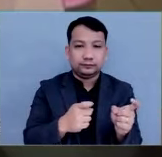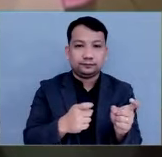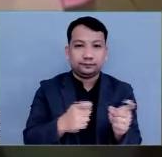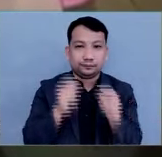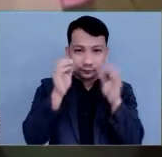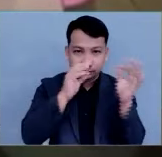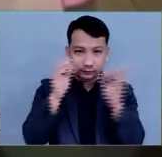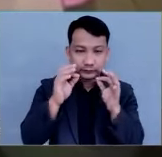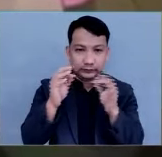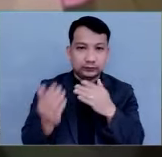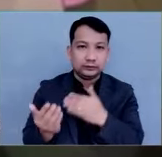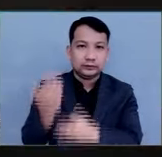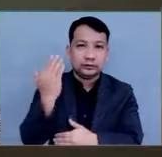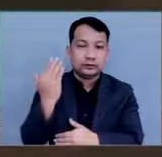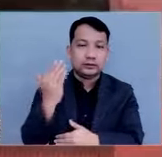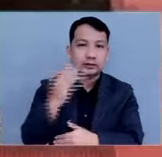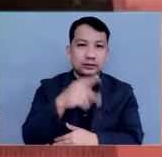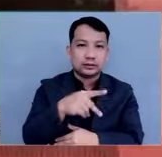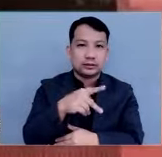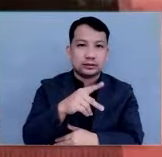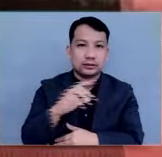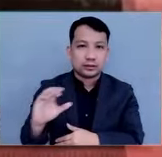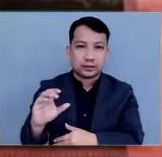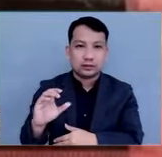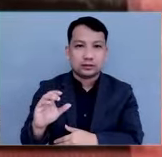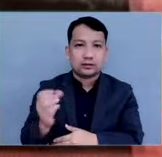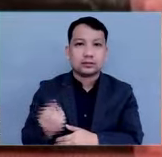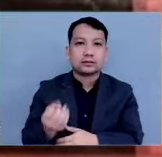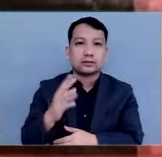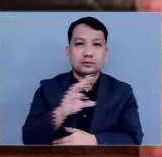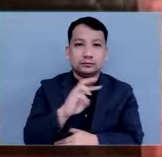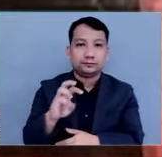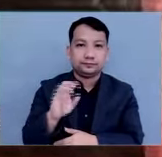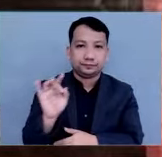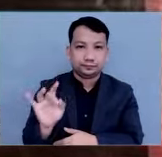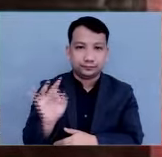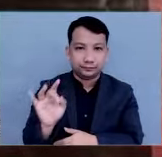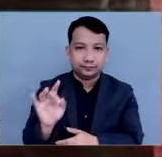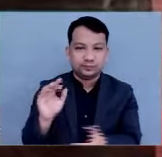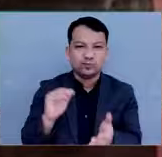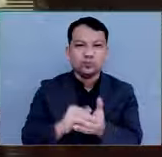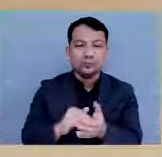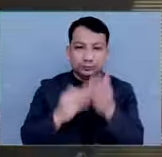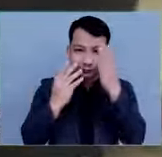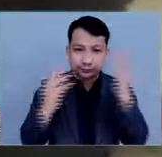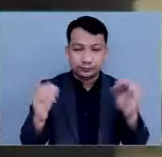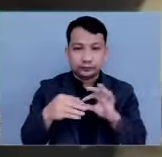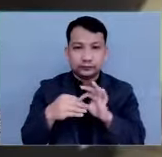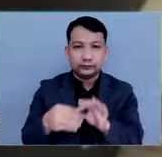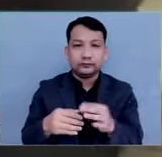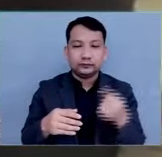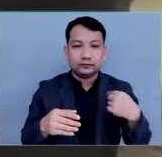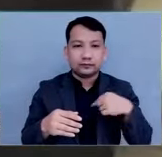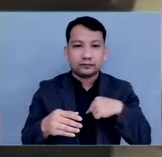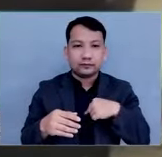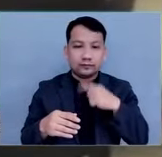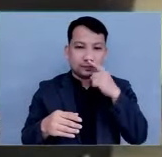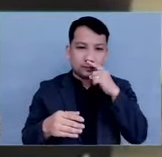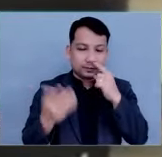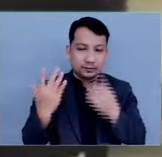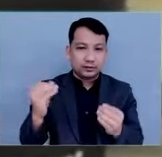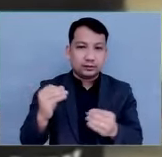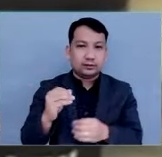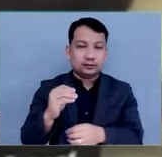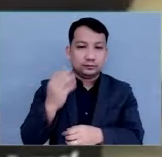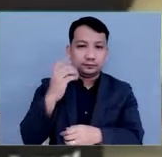bukahapon ng madaling araw sa Pasay City. Aapot sa 680,000 pesos ang halaga ng nakumpiskang droga mula sa Malaysian national na si alias